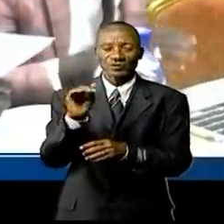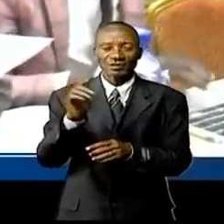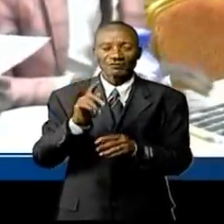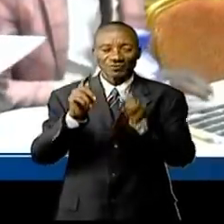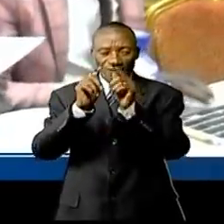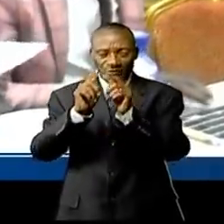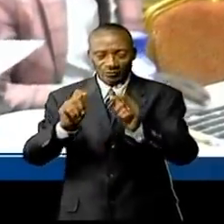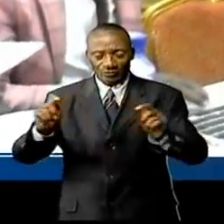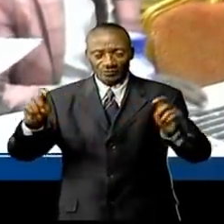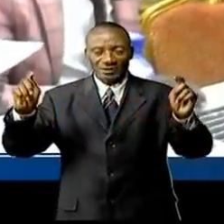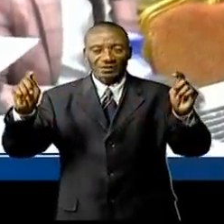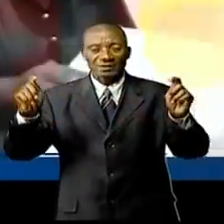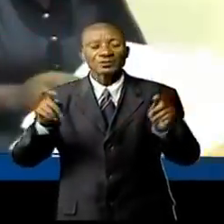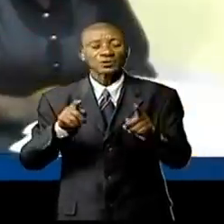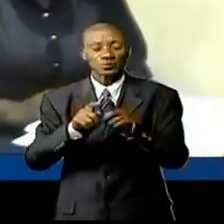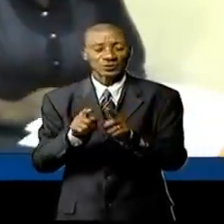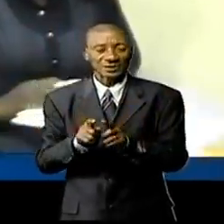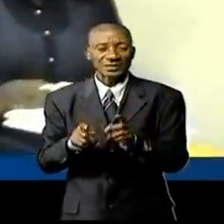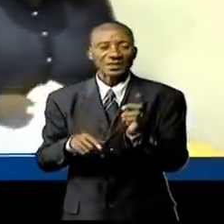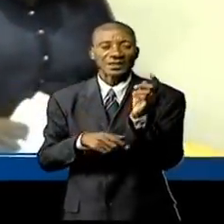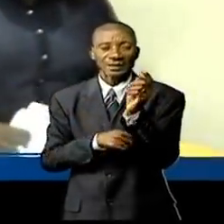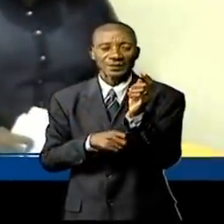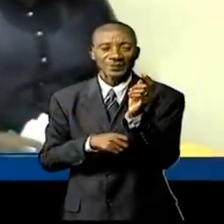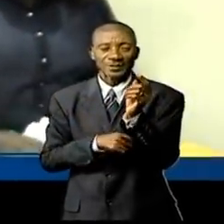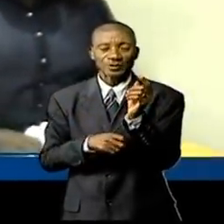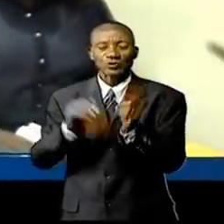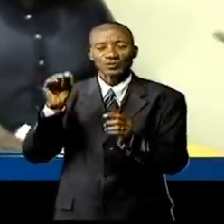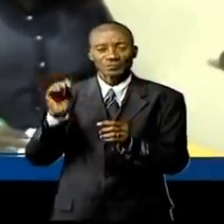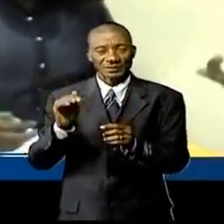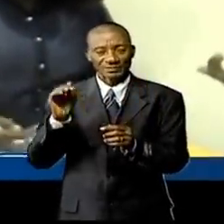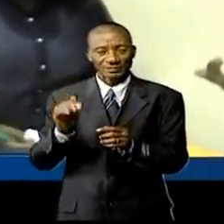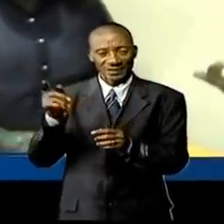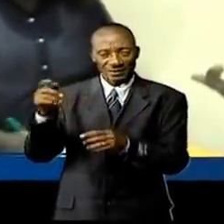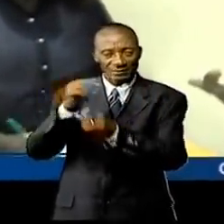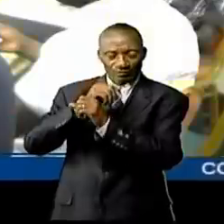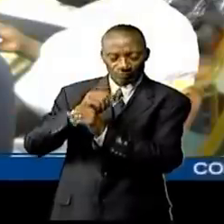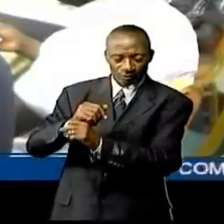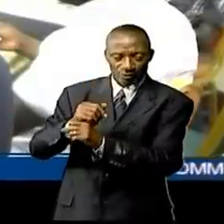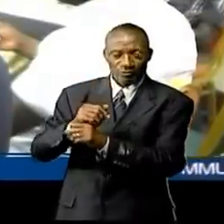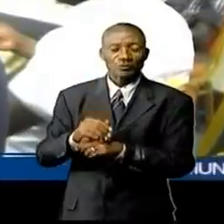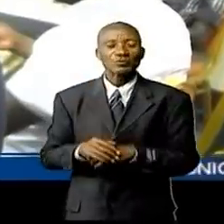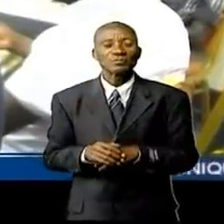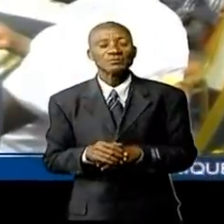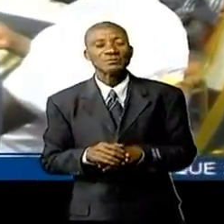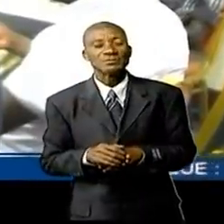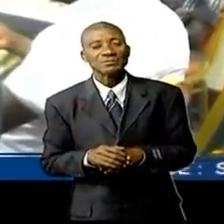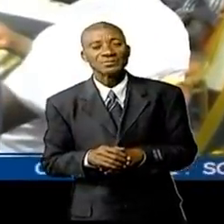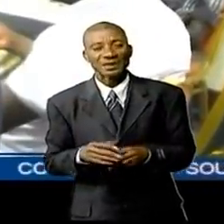des peuples autochtones pygmées dans la contribution déterminée au niveau national. Organisée par